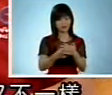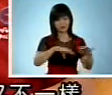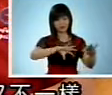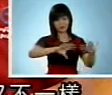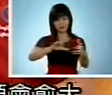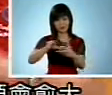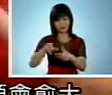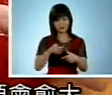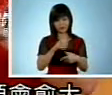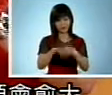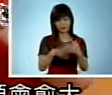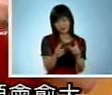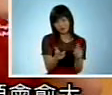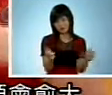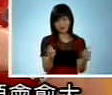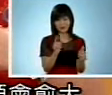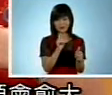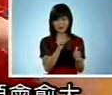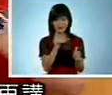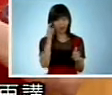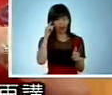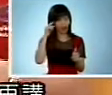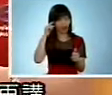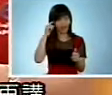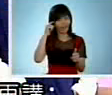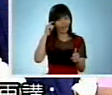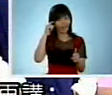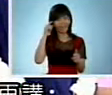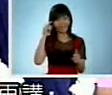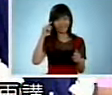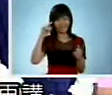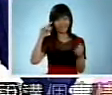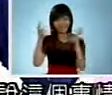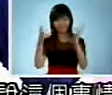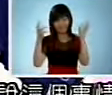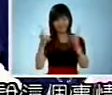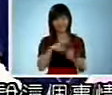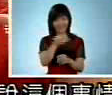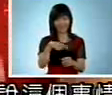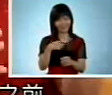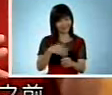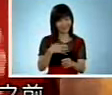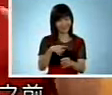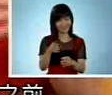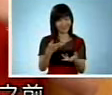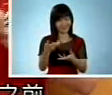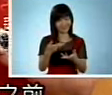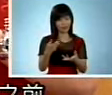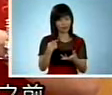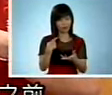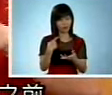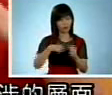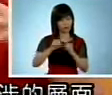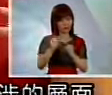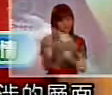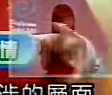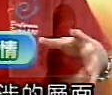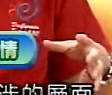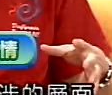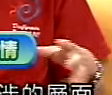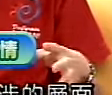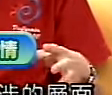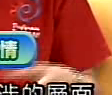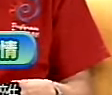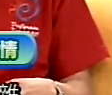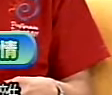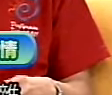手语又不一样。我越讲那个头会越大哦，所以我不讲太久，就说你听听就知道说这个事情、啊、我没有做之前我不知道它